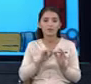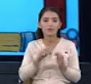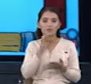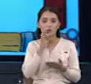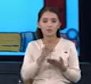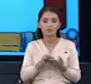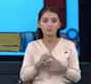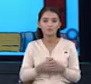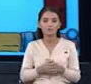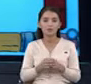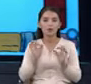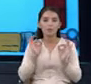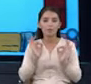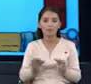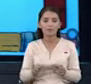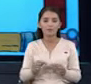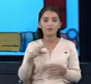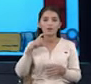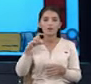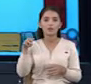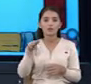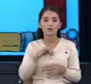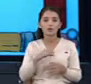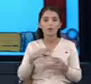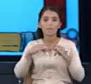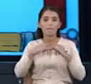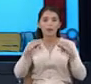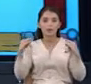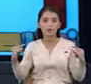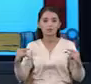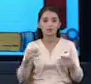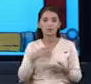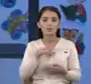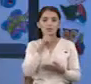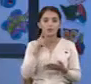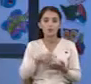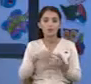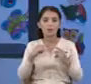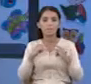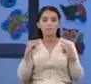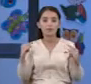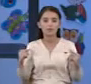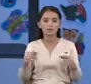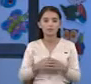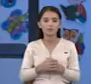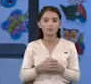Проверяйте ответ. Правильно, это парта. Задаем вопрос